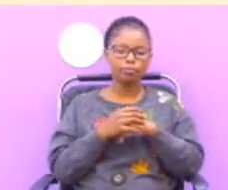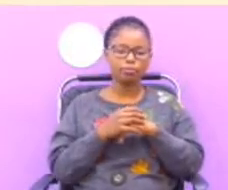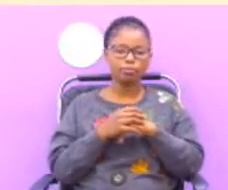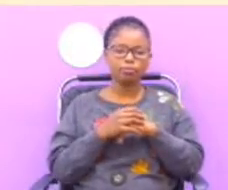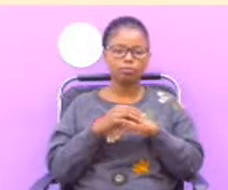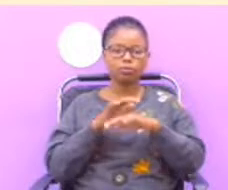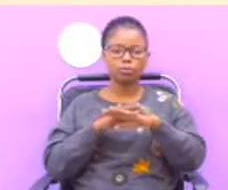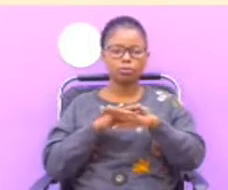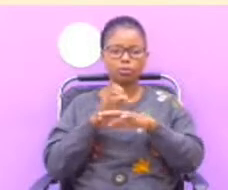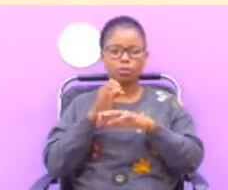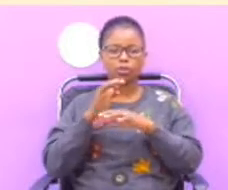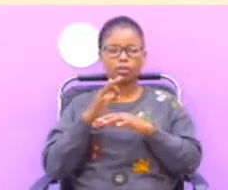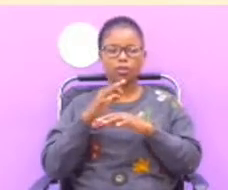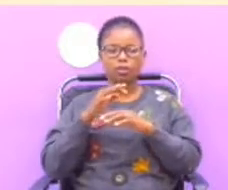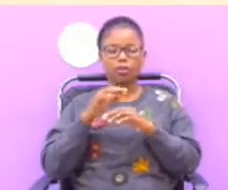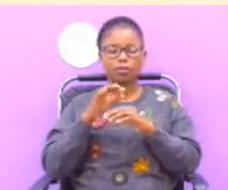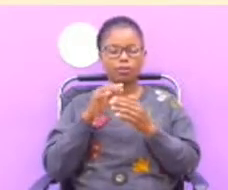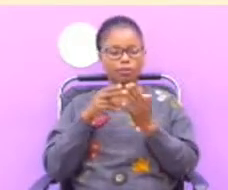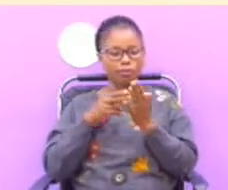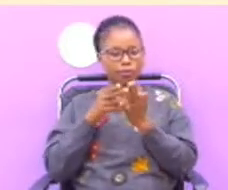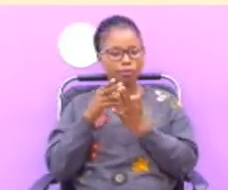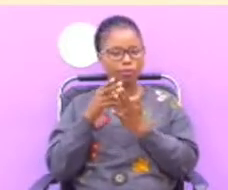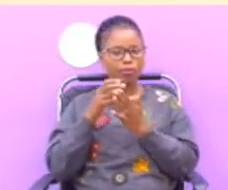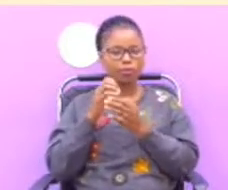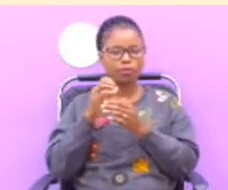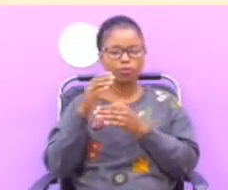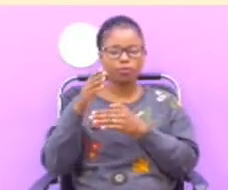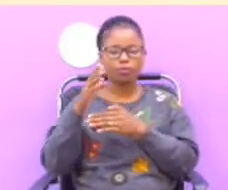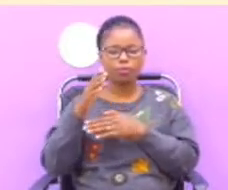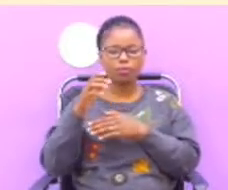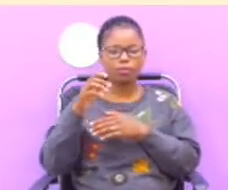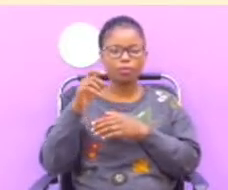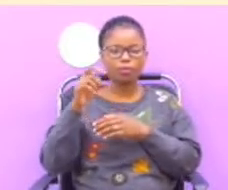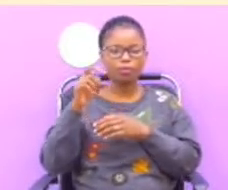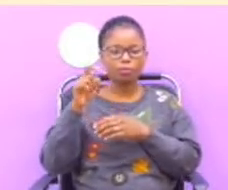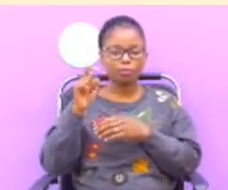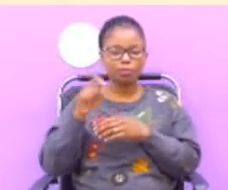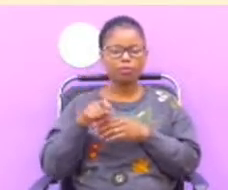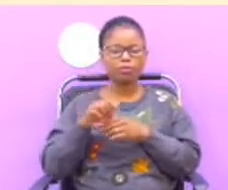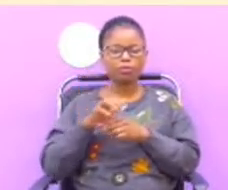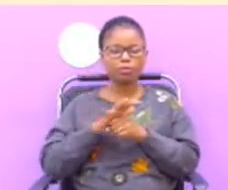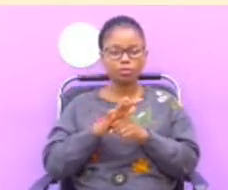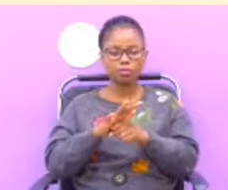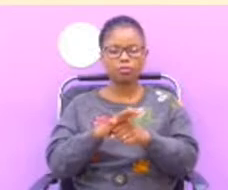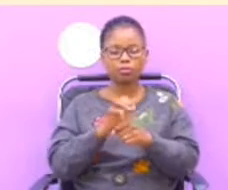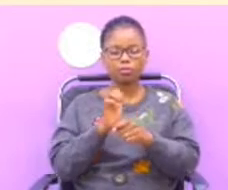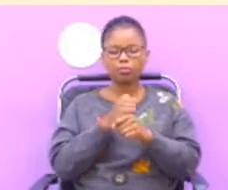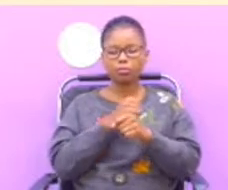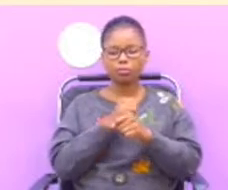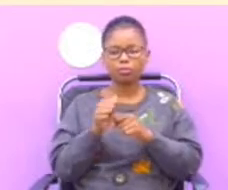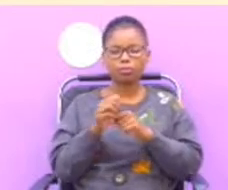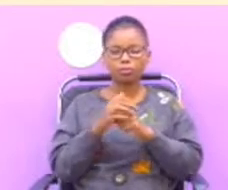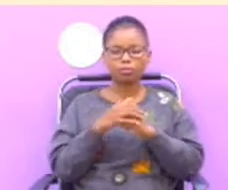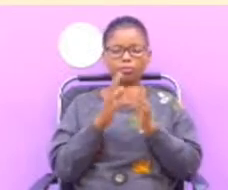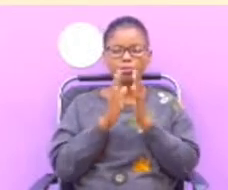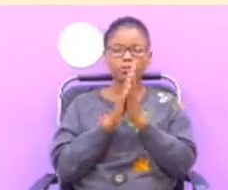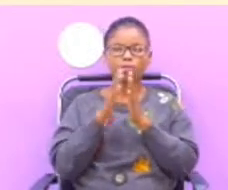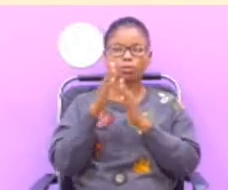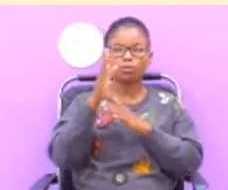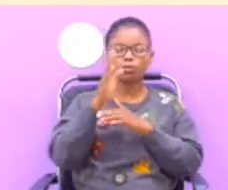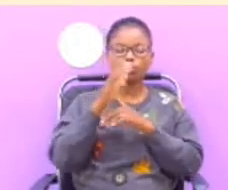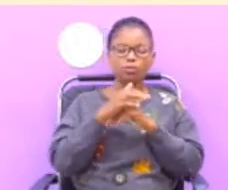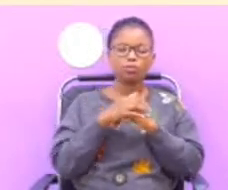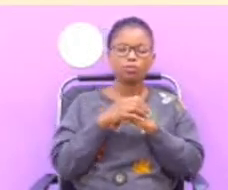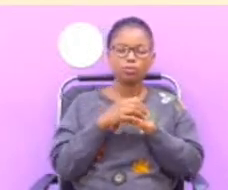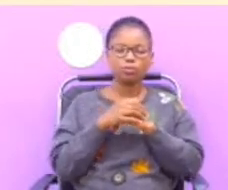Wega na ũtugi wa Ngai uria uri kuo Ngai witu ndekunyararithia. Mwathani arogocwo. O ta